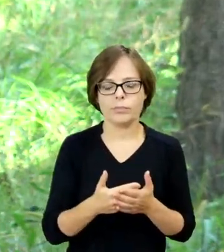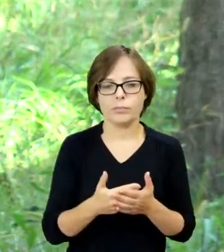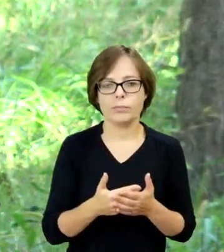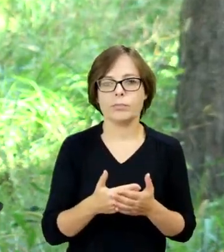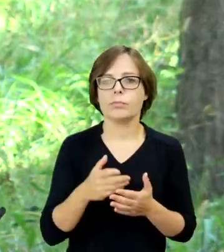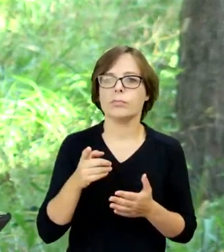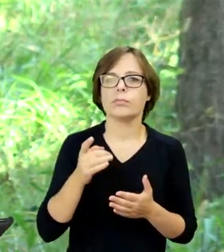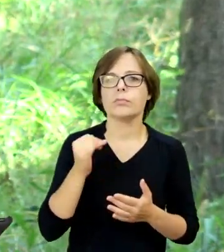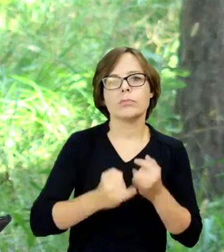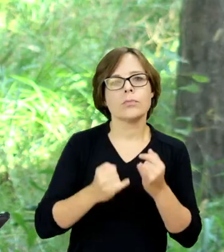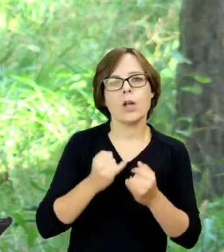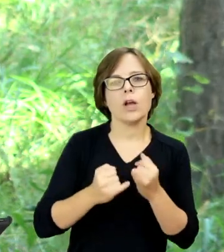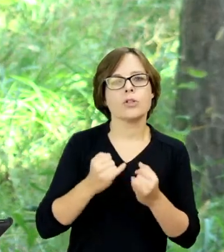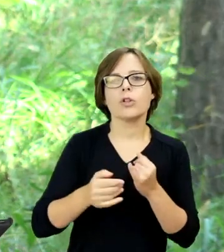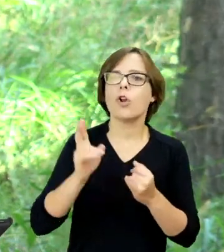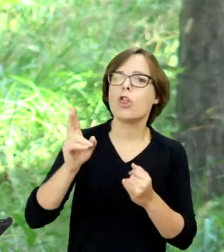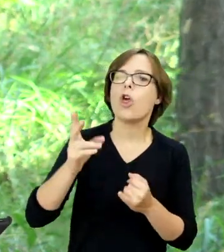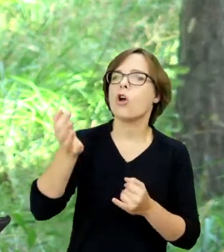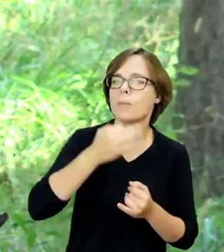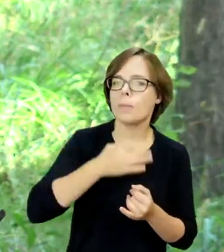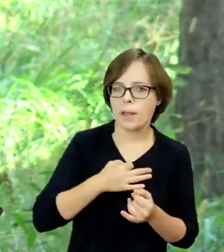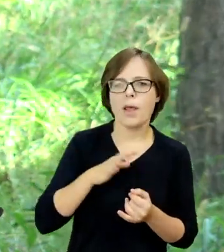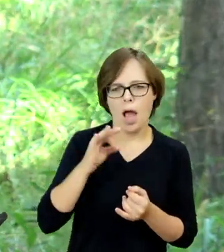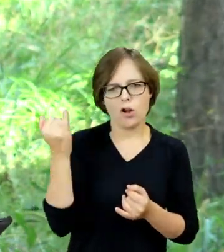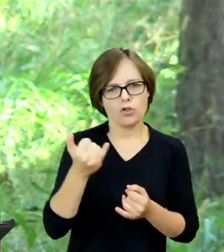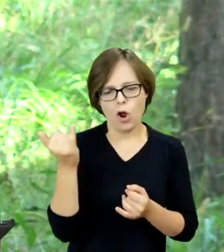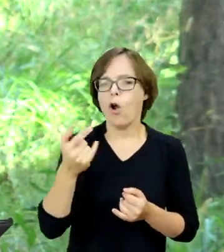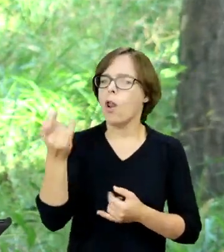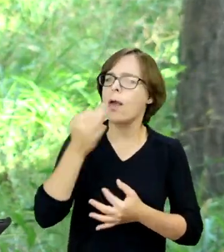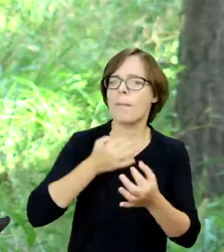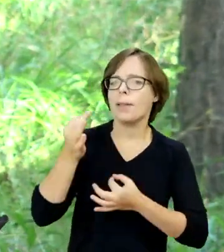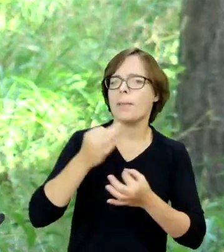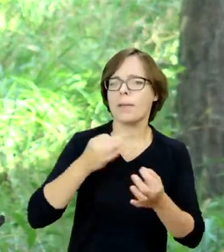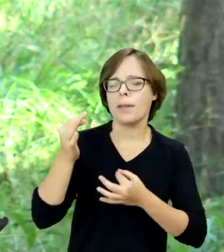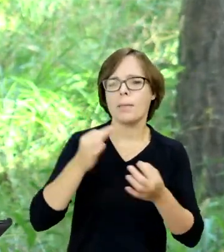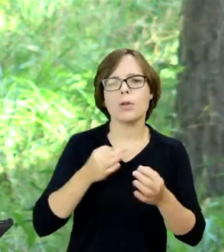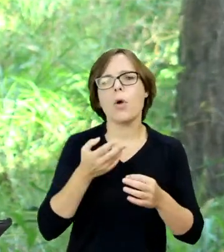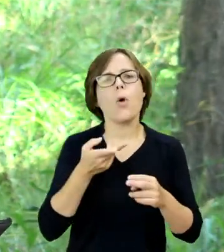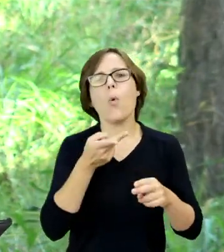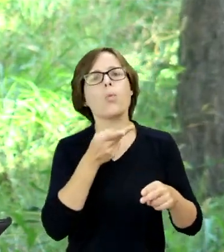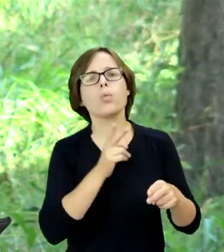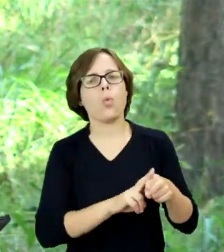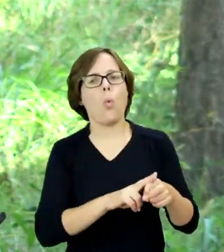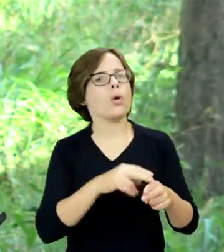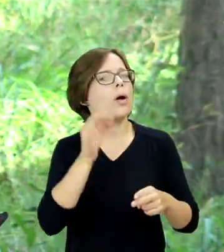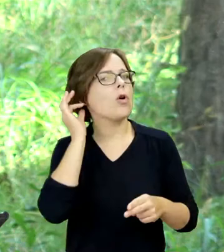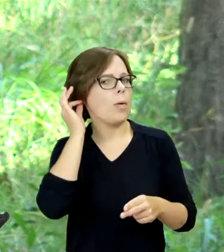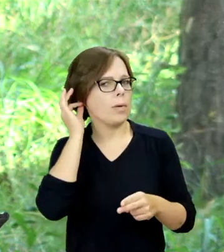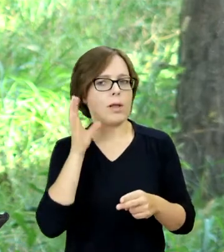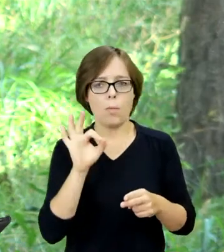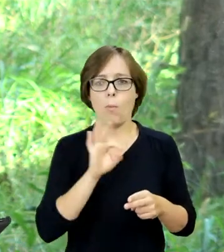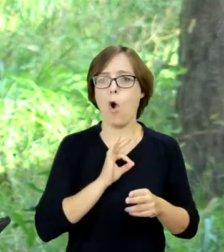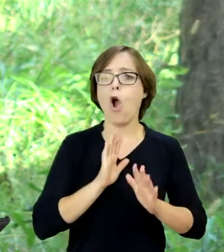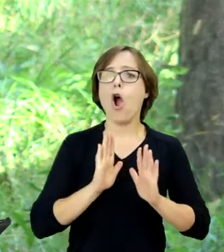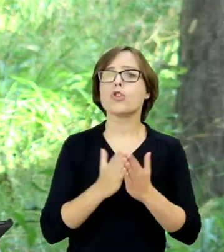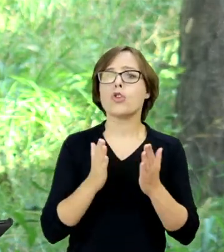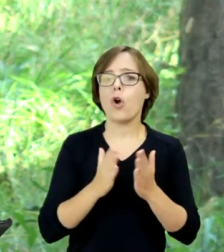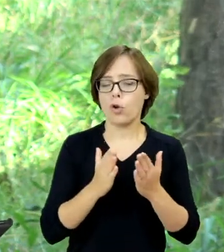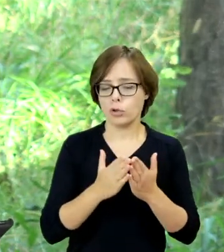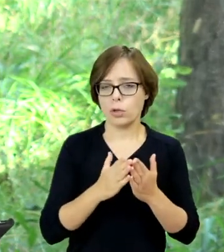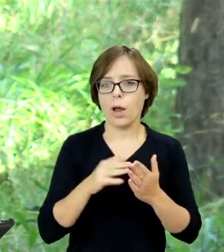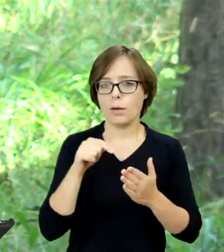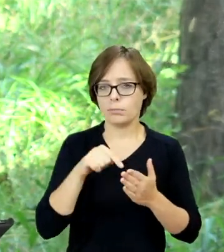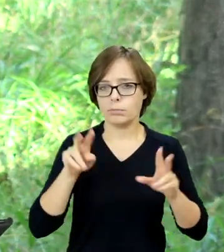jestem pytana notorycznie o to, którą z kilkuset bohaterek mojej książki Brakująca połowa dziejów, która